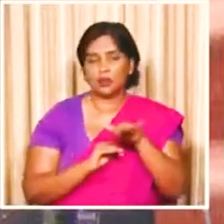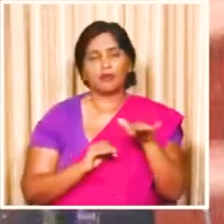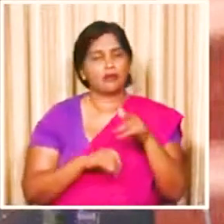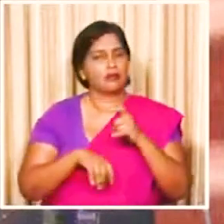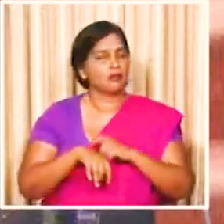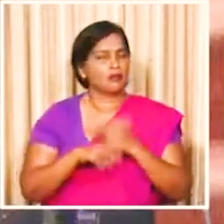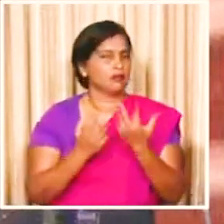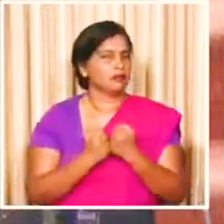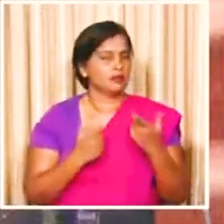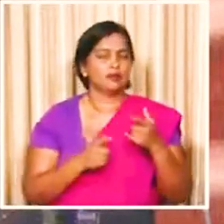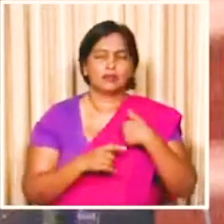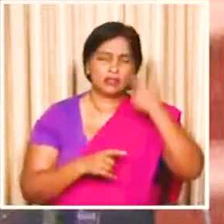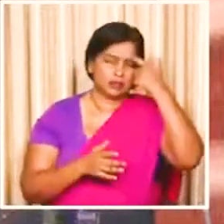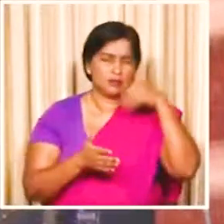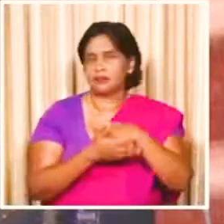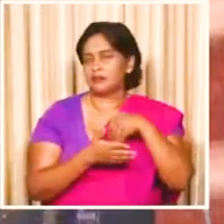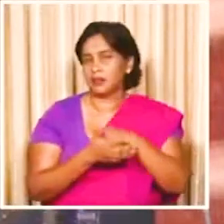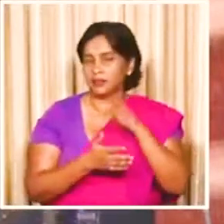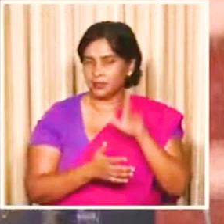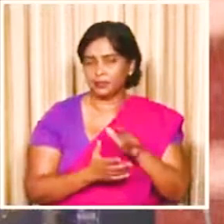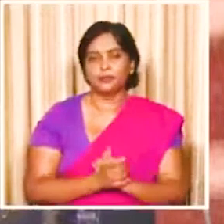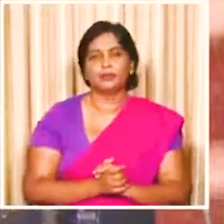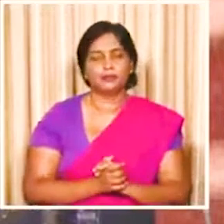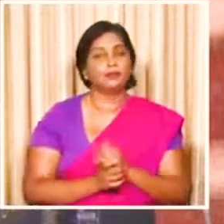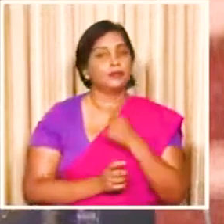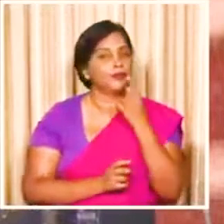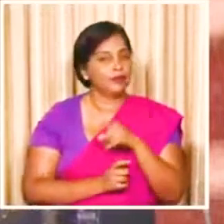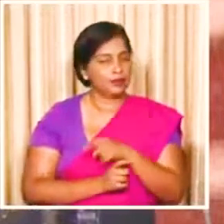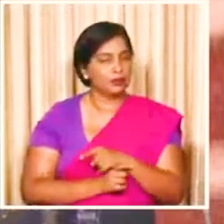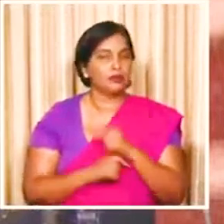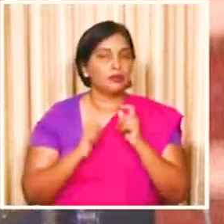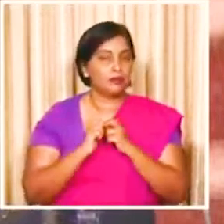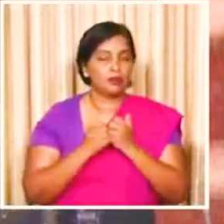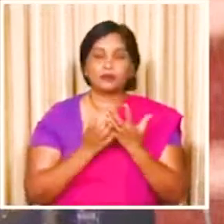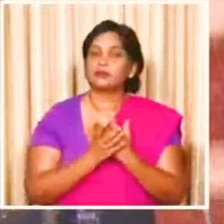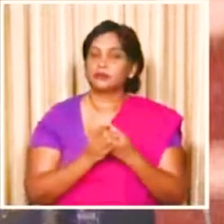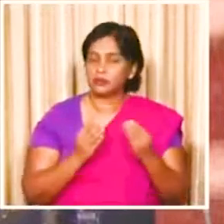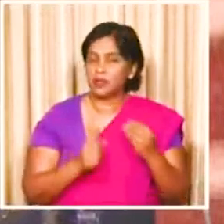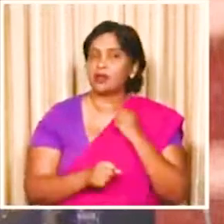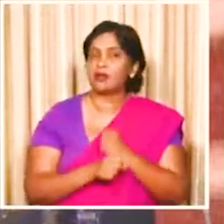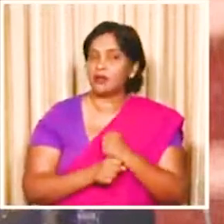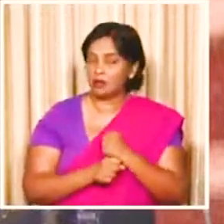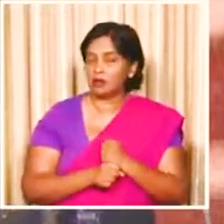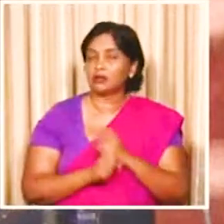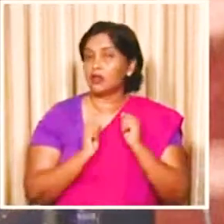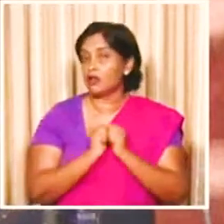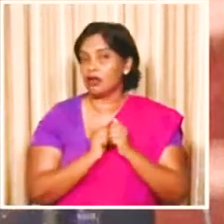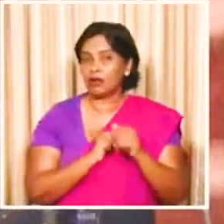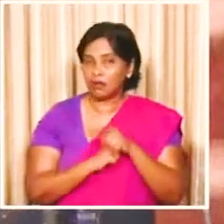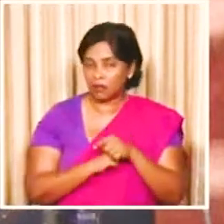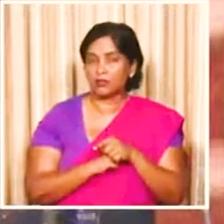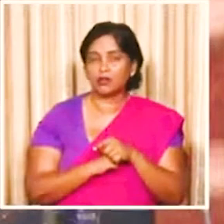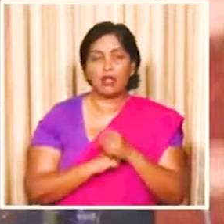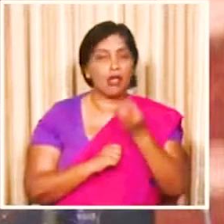சொல்லுகிறார். ஆனால் நாங்கள் என்ன செய்கிறோம்? அரிசியை இறக்குமதி செய்கிறோம். அரிசியை இறக்குமதி செய்து எங்களுடைய விவசாயிகளுடைய